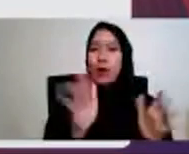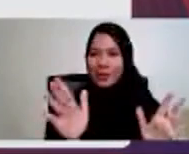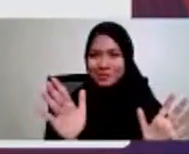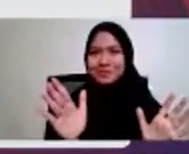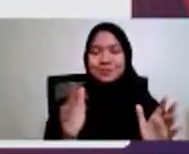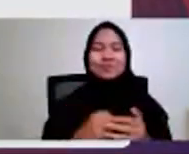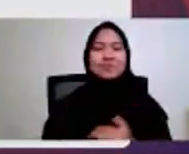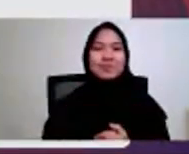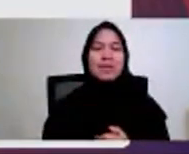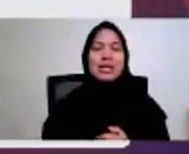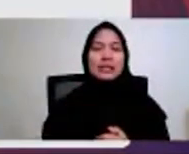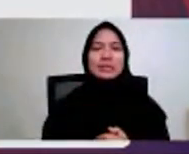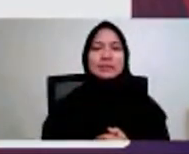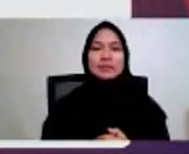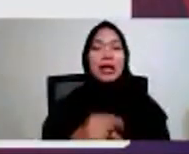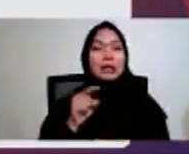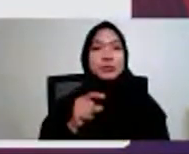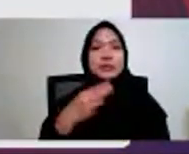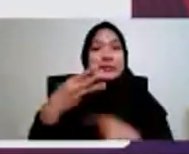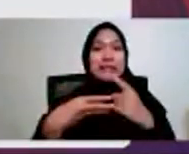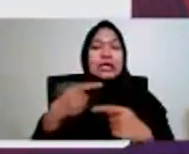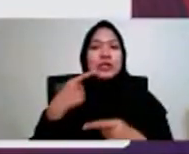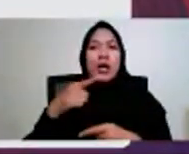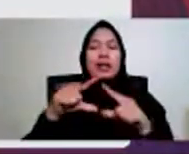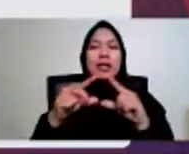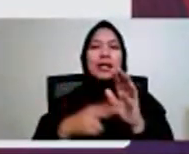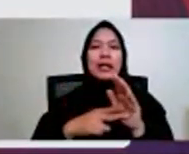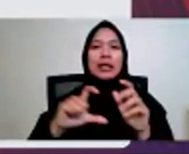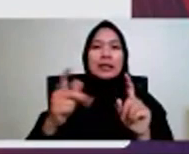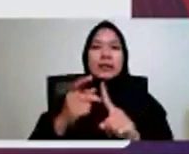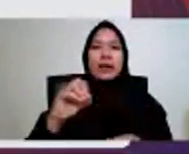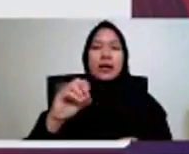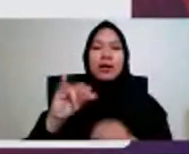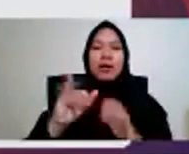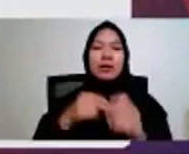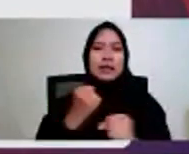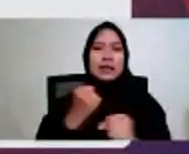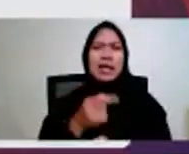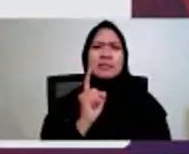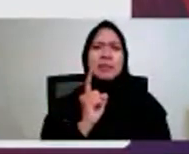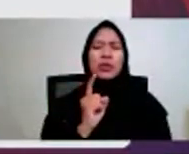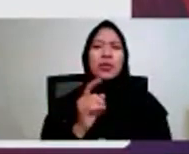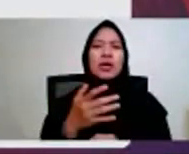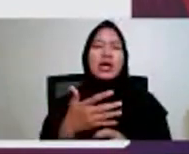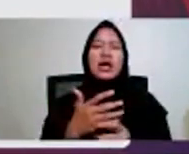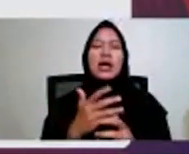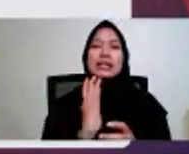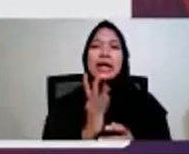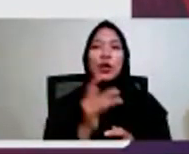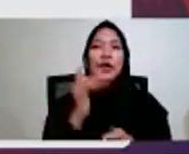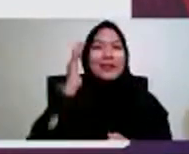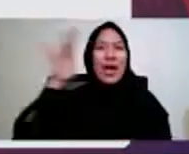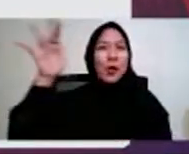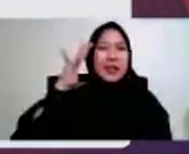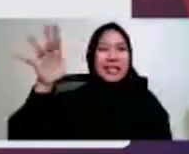itu itu adalah mengenai engering Oleh karena itu transmisinya kalau di teori